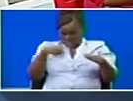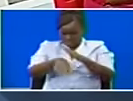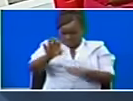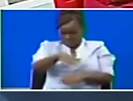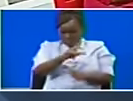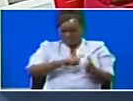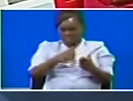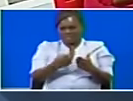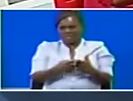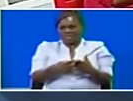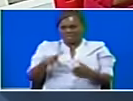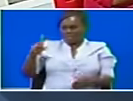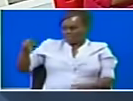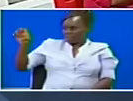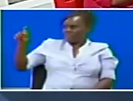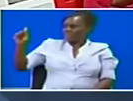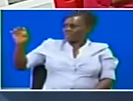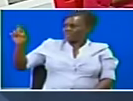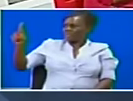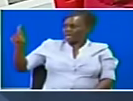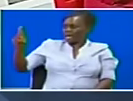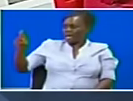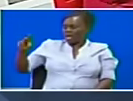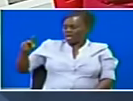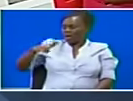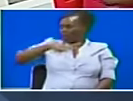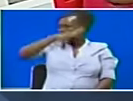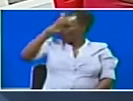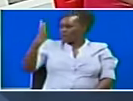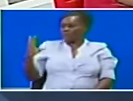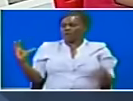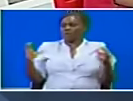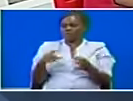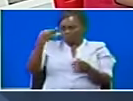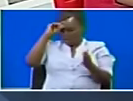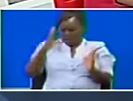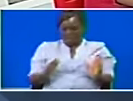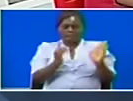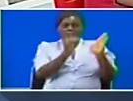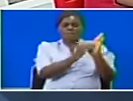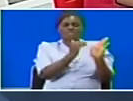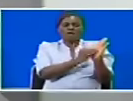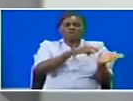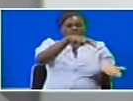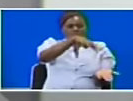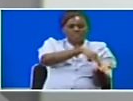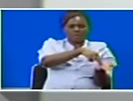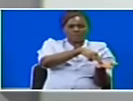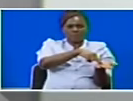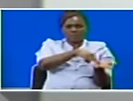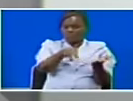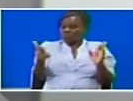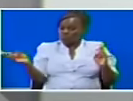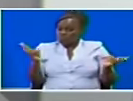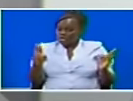pia tuko naye Peter Mathuki ambaye ni naibu katibu mkuu wa Wiper ambaye pia ni mgombezi wa kiti cha ugavana katika kaunti ya Machakos. Karibu sana. Asante. Wewe pia uko karibu